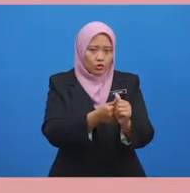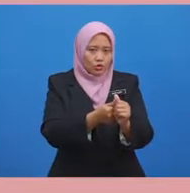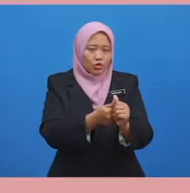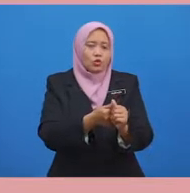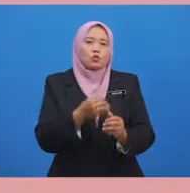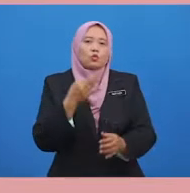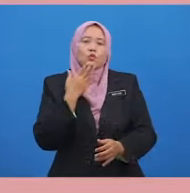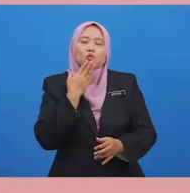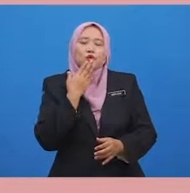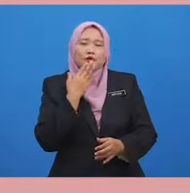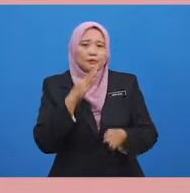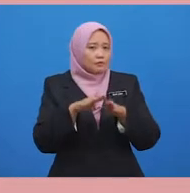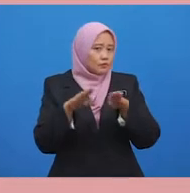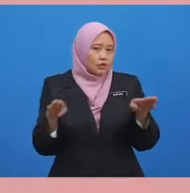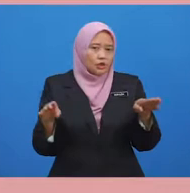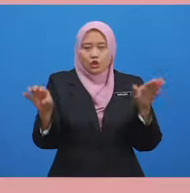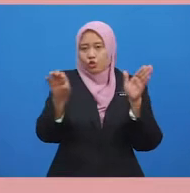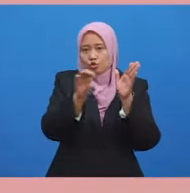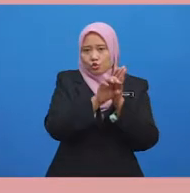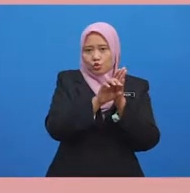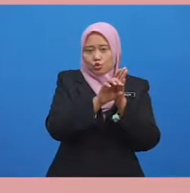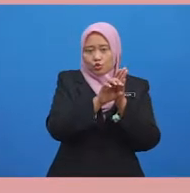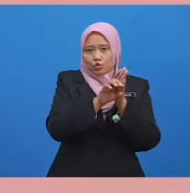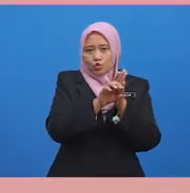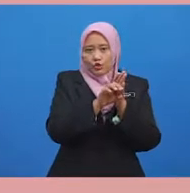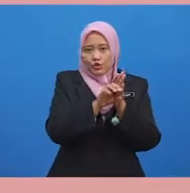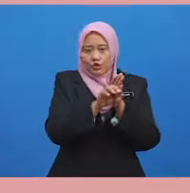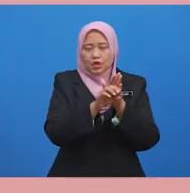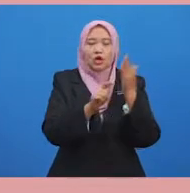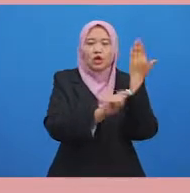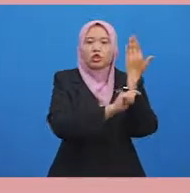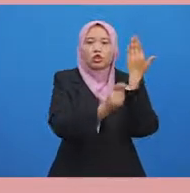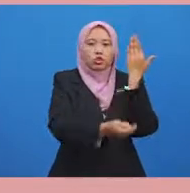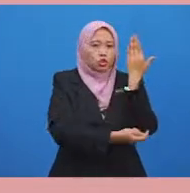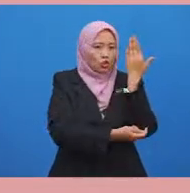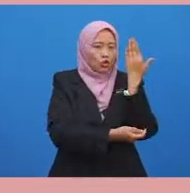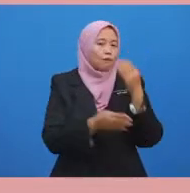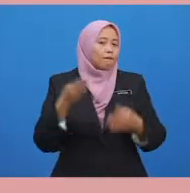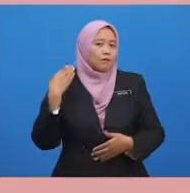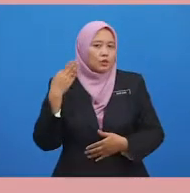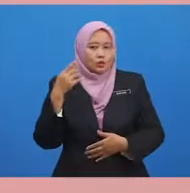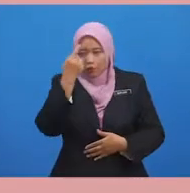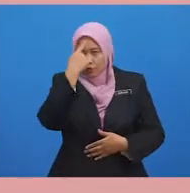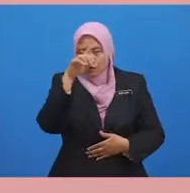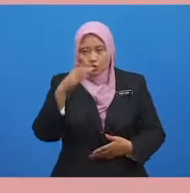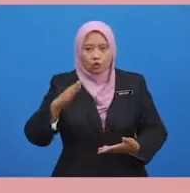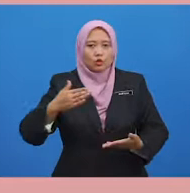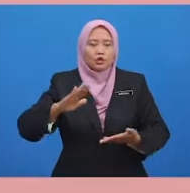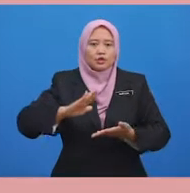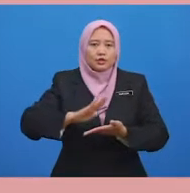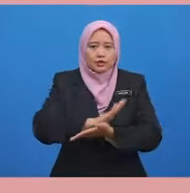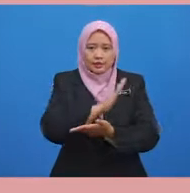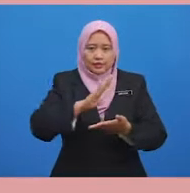Contohnya, seperti tong biru untuk kertas.